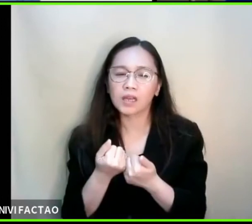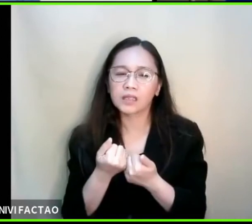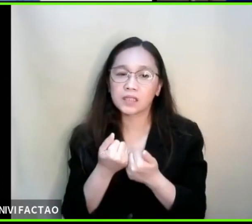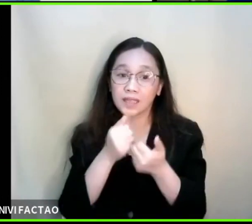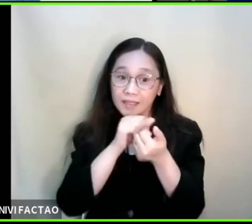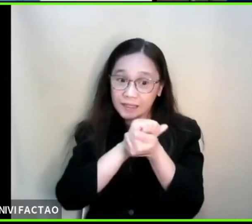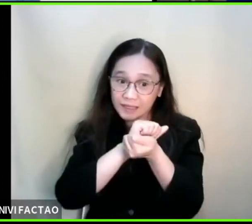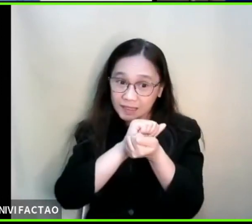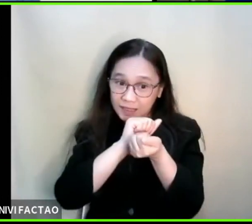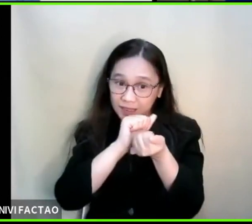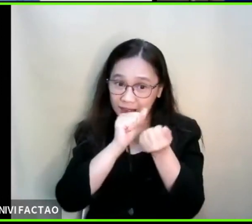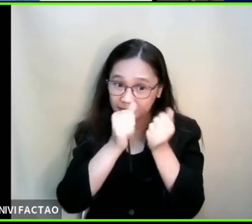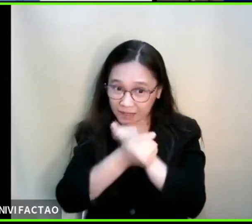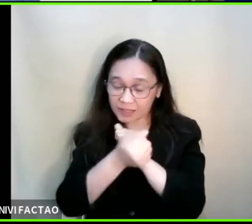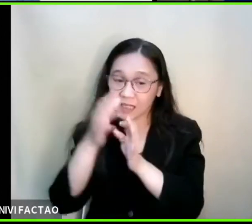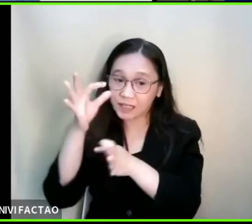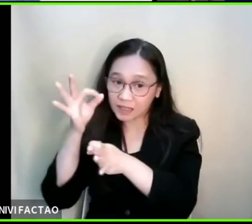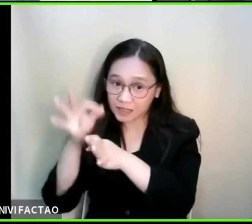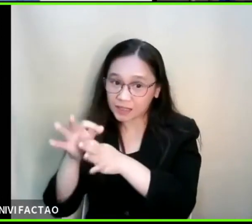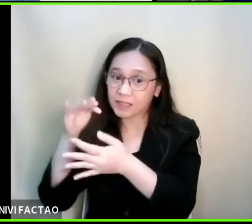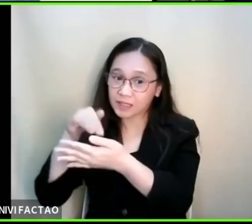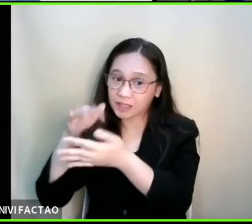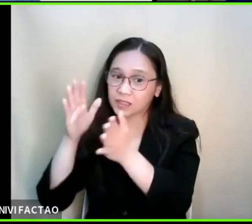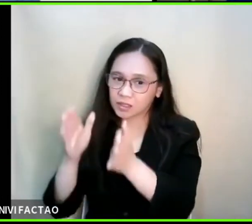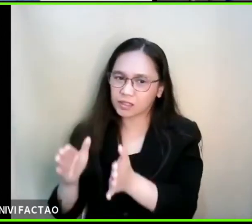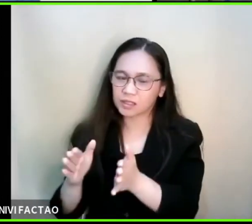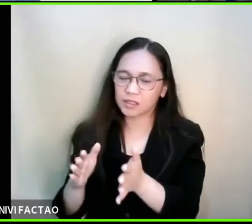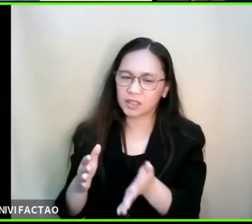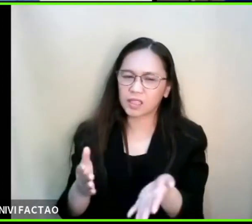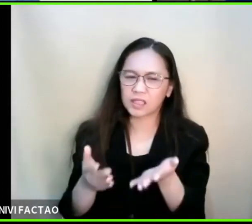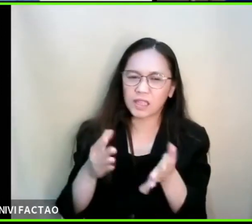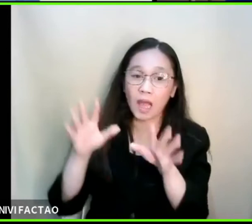to teach the skill to our student, no? Kasi medyo